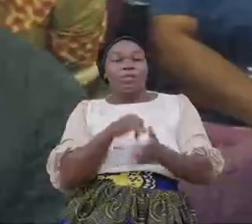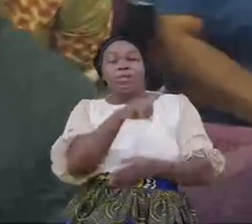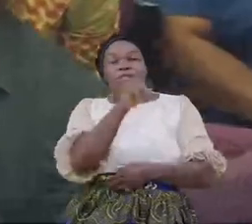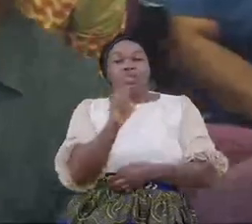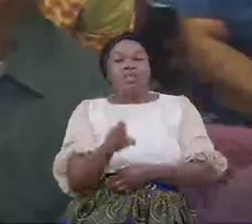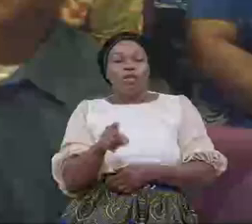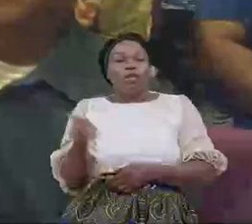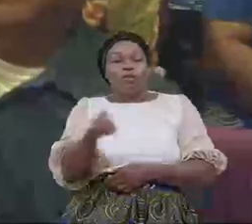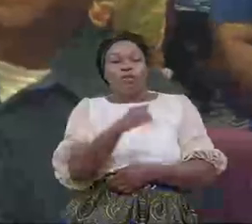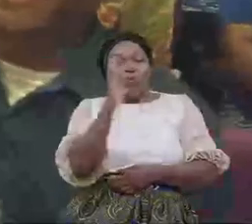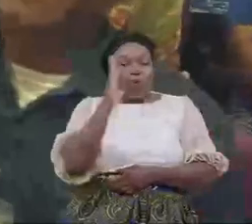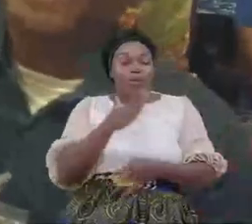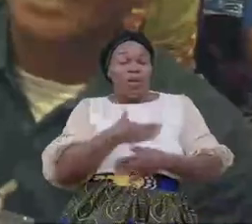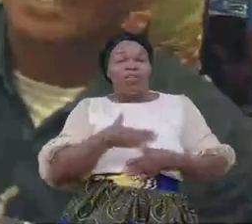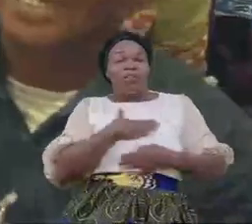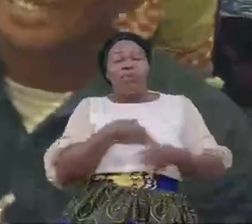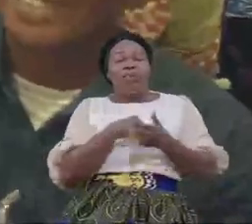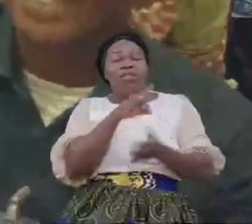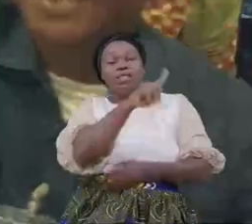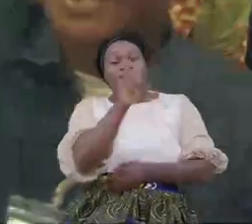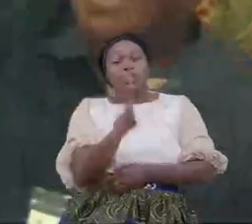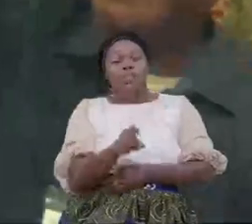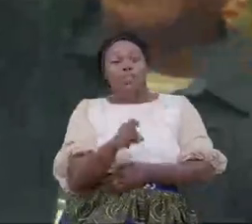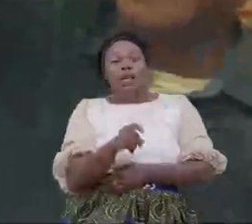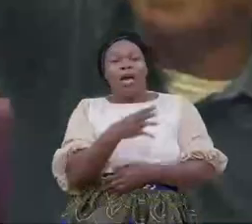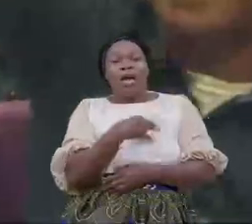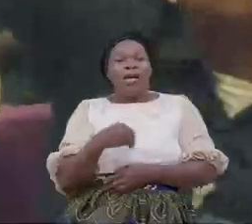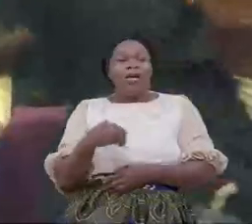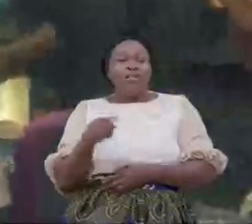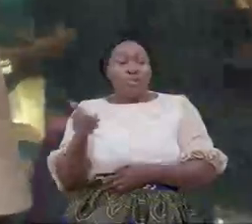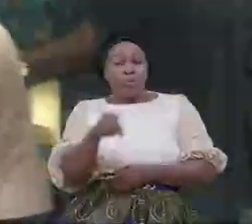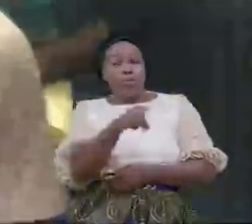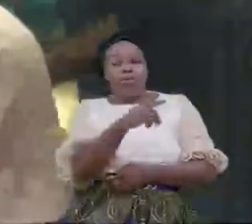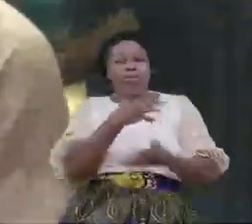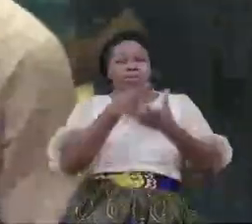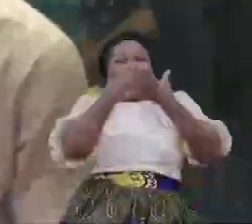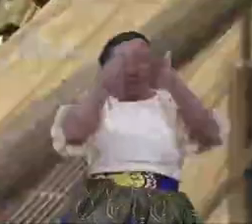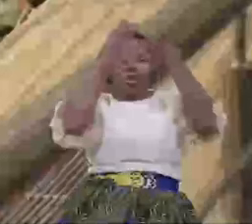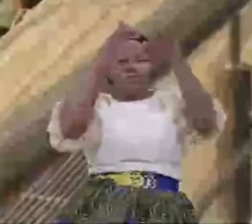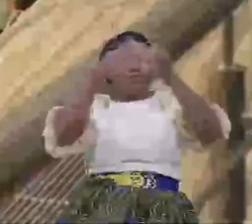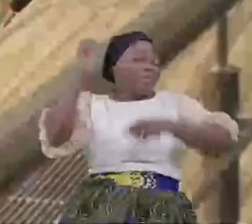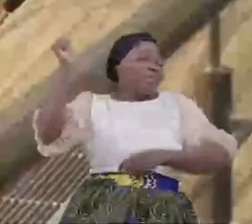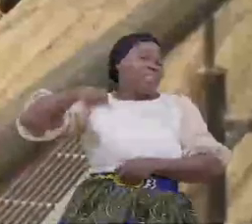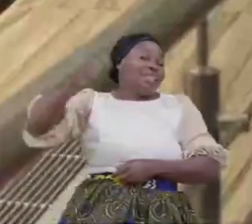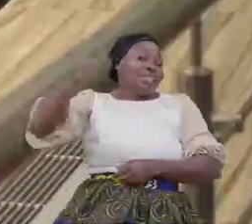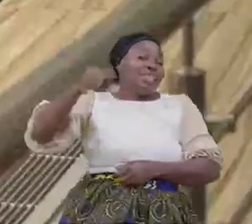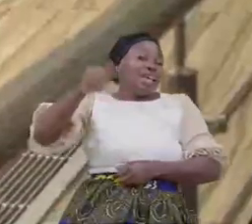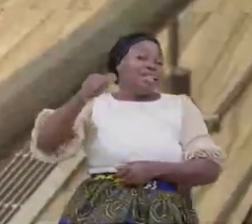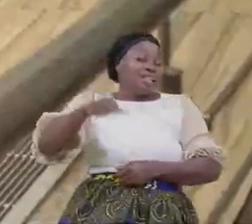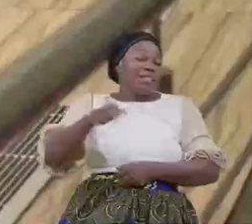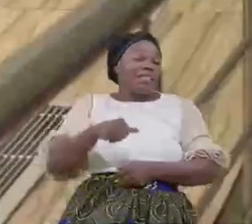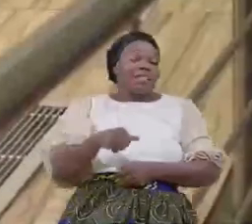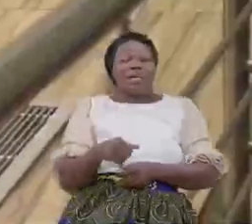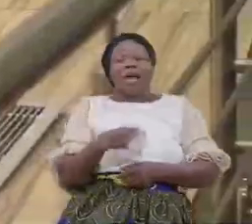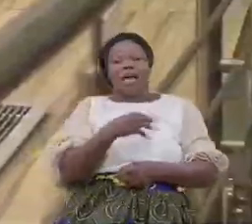Est-ce que vous allez en jouir? Y a-t-il quelqu'un qui criera ce soir? Y a-t-il quelqu'un pour témoigner